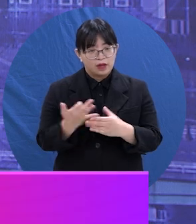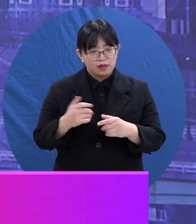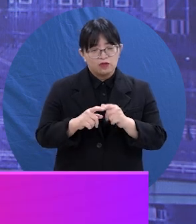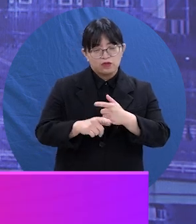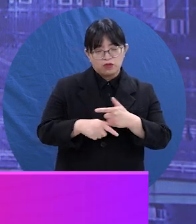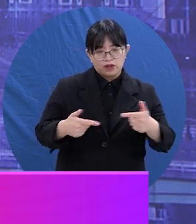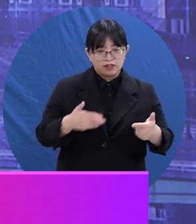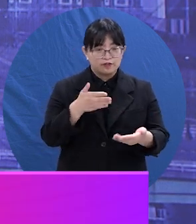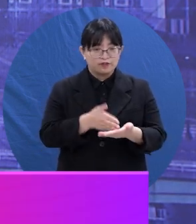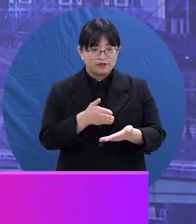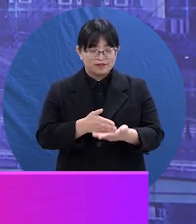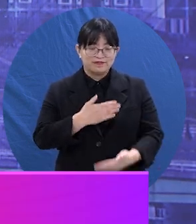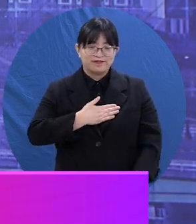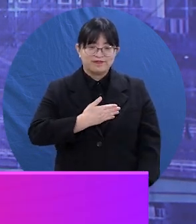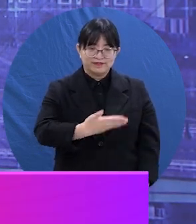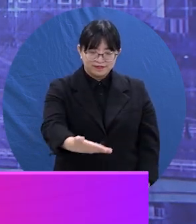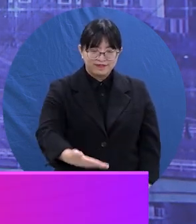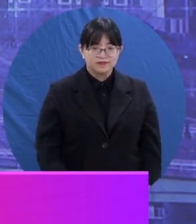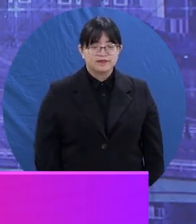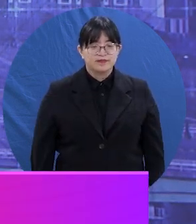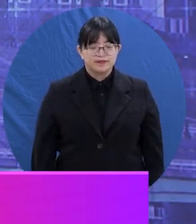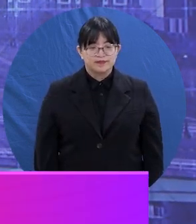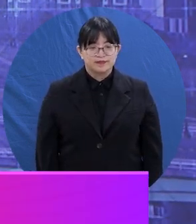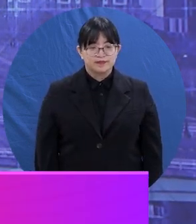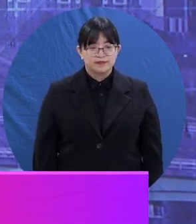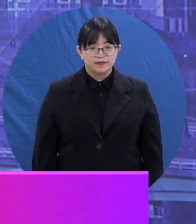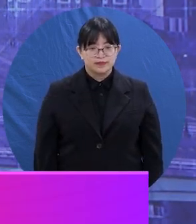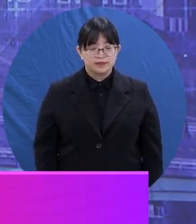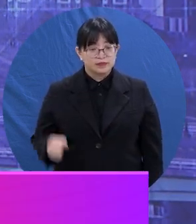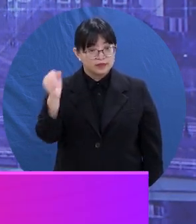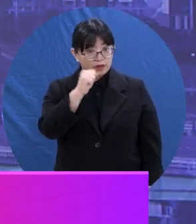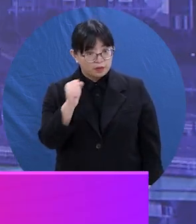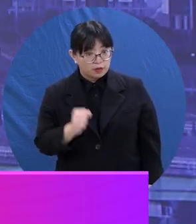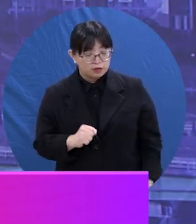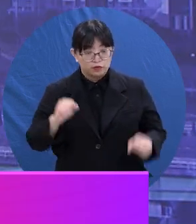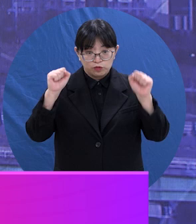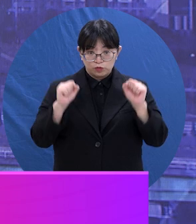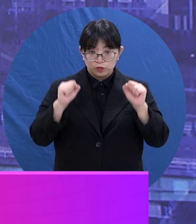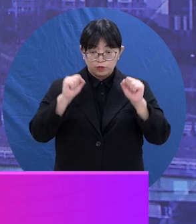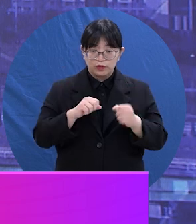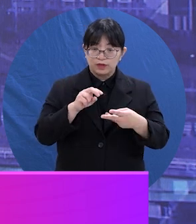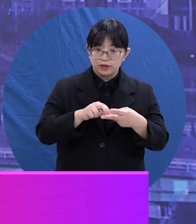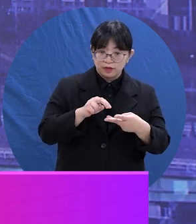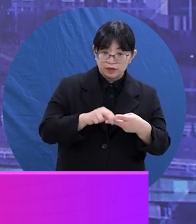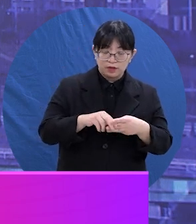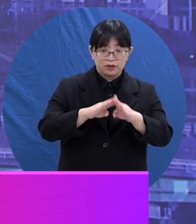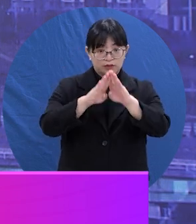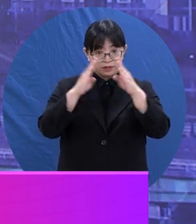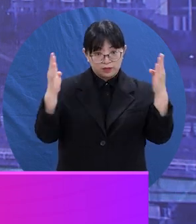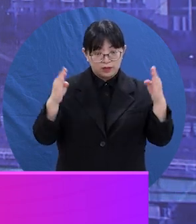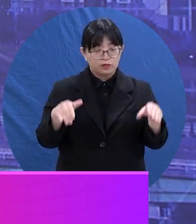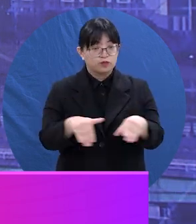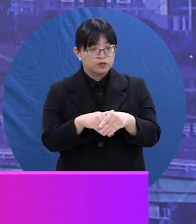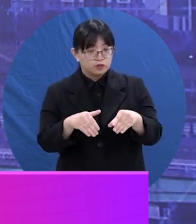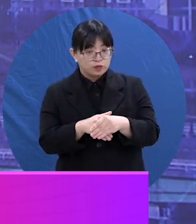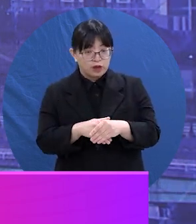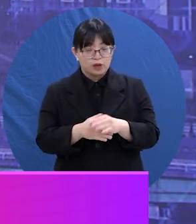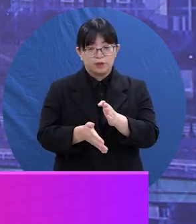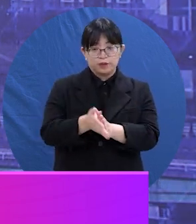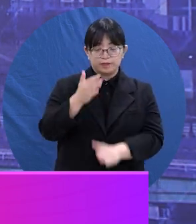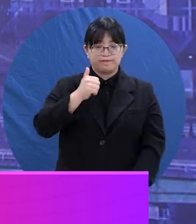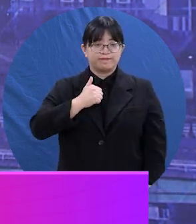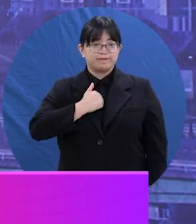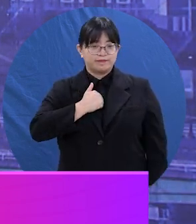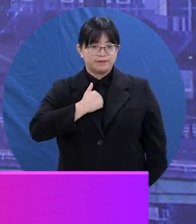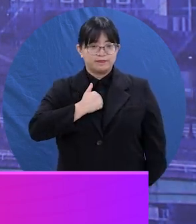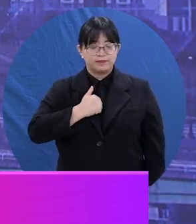양산의 다양한 이슈를 전해드립니다. 이슈 연구소. 양산시가 최근 쌍벽로 국민체육센터를 개관해 문화의